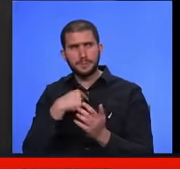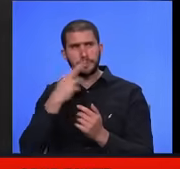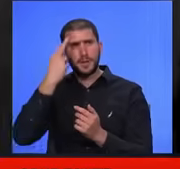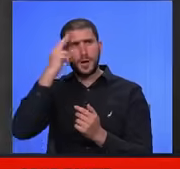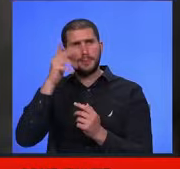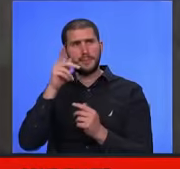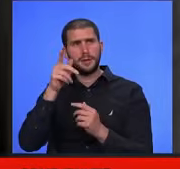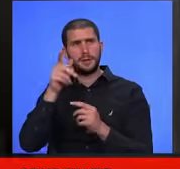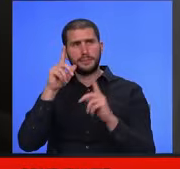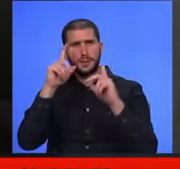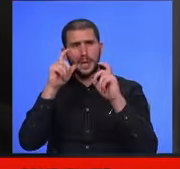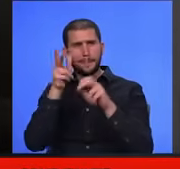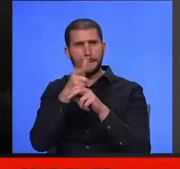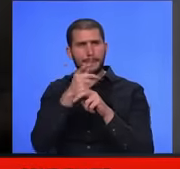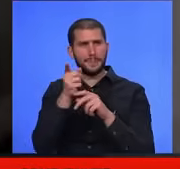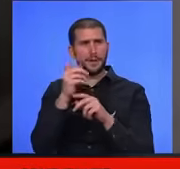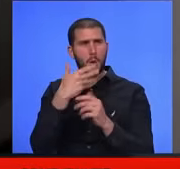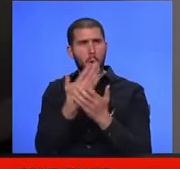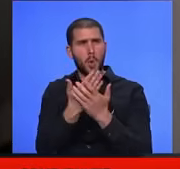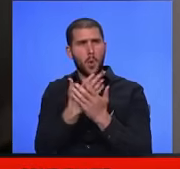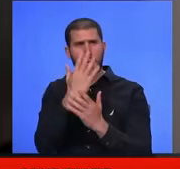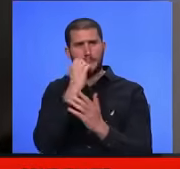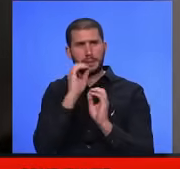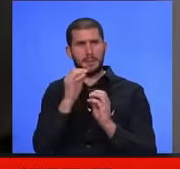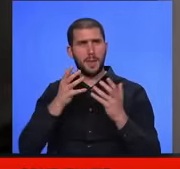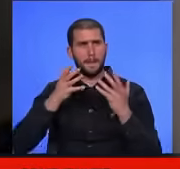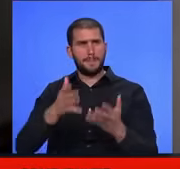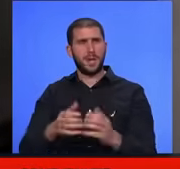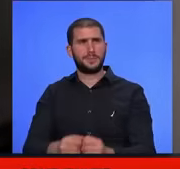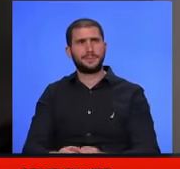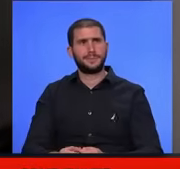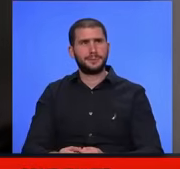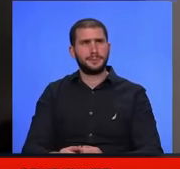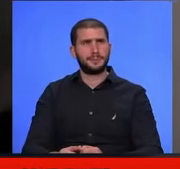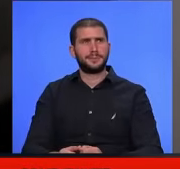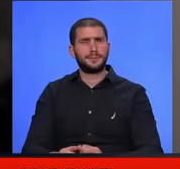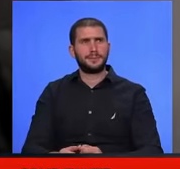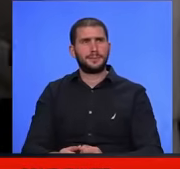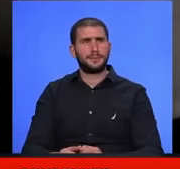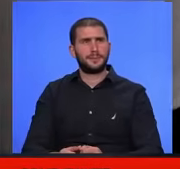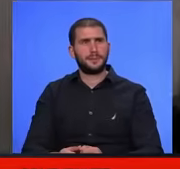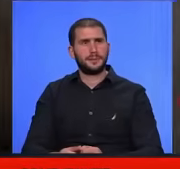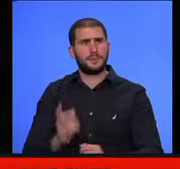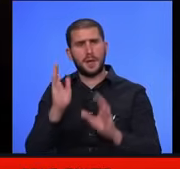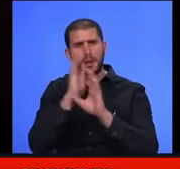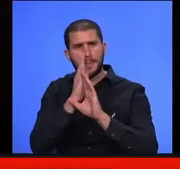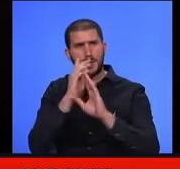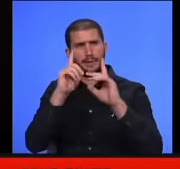คิดหนึ่งก็เอาโทรศัพท์มาถ่ายเพื่อเป็นหลักฐานว่าฮามาสมันบุกเข้ามาจริงฉันก็ทาย